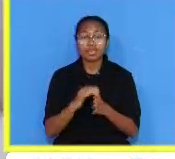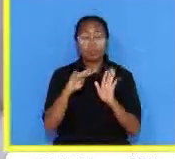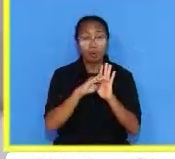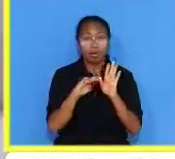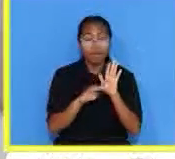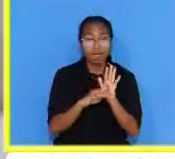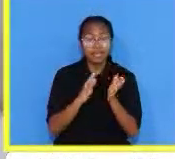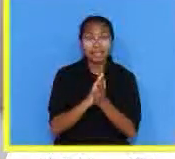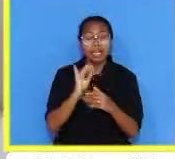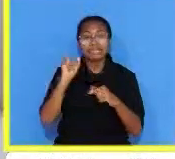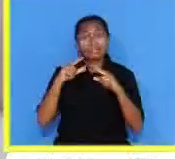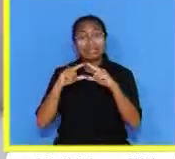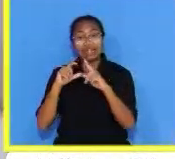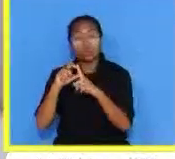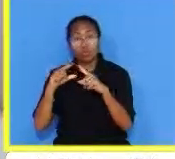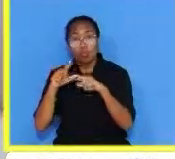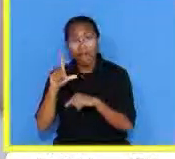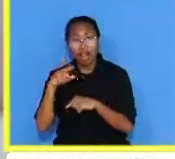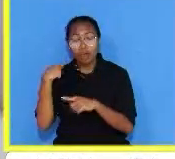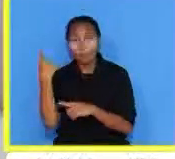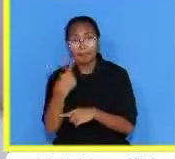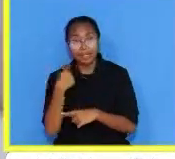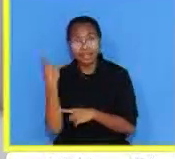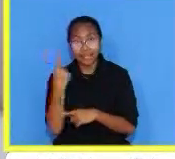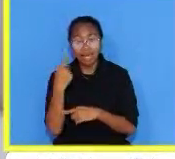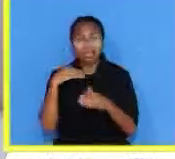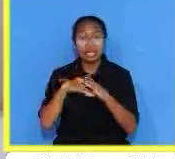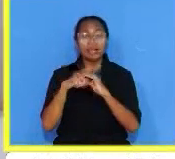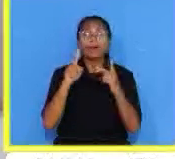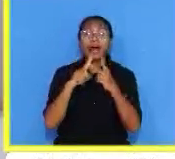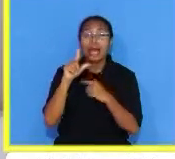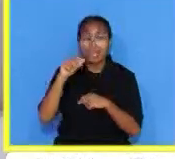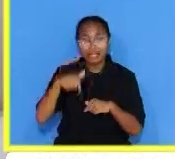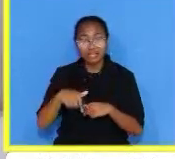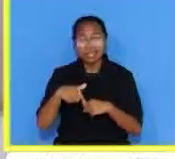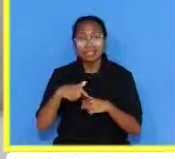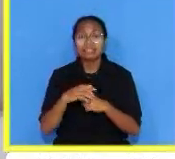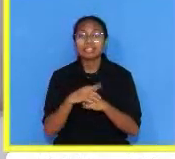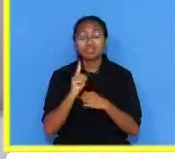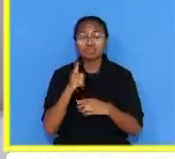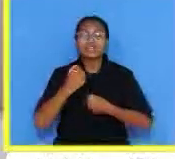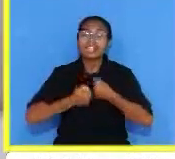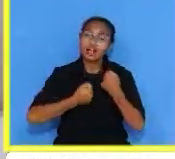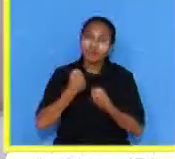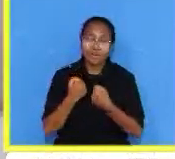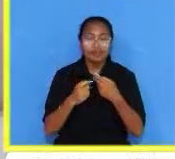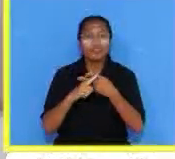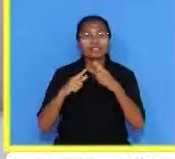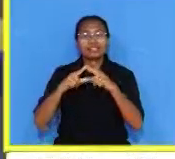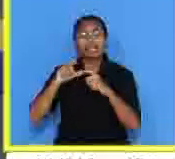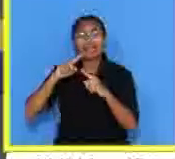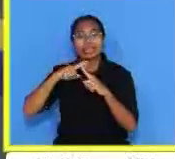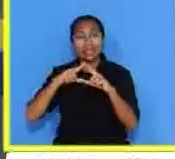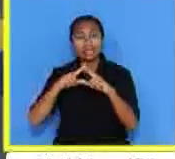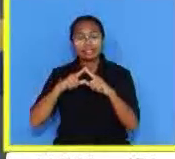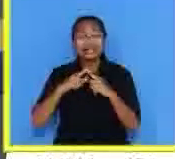diprogramkan atau dijadwalkan dengan baik oleh pemerintah dalam hal ini secara teknis dilakukan oleh fasilitas pelayanan kesehatan